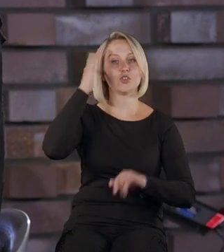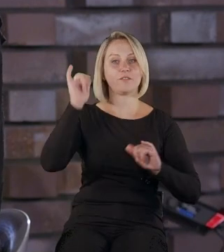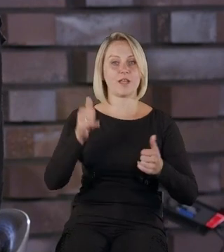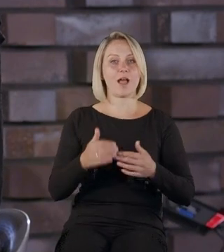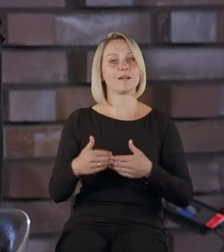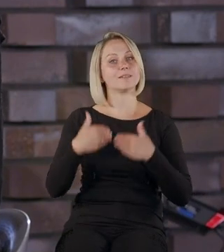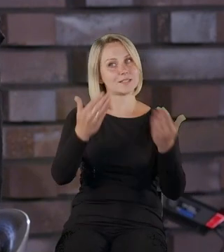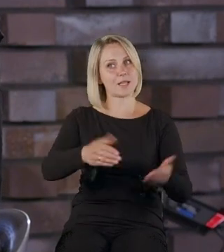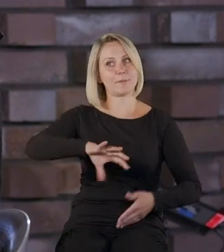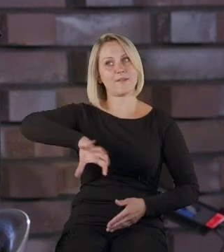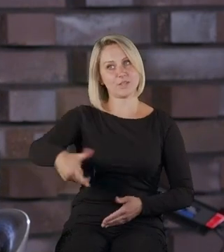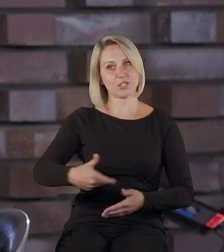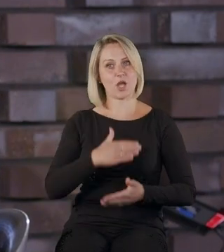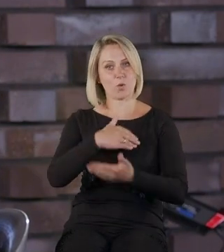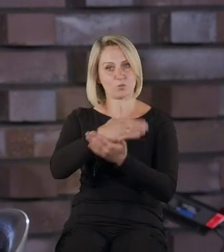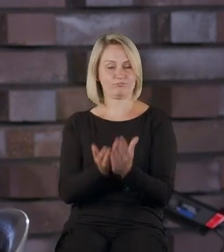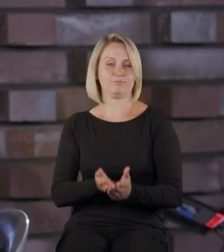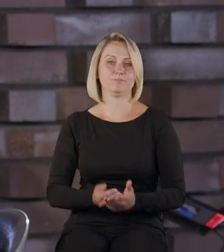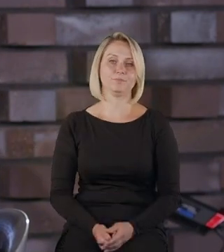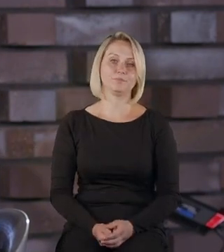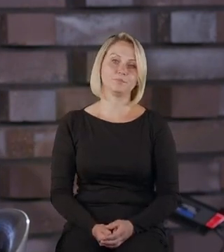jakie kolejne wydziały się zaprezentują.